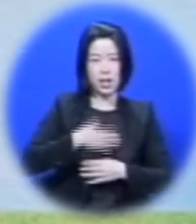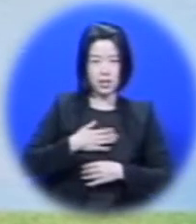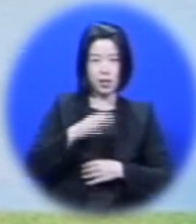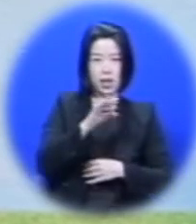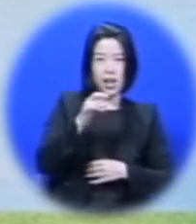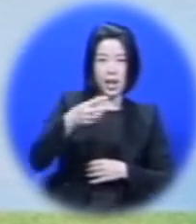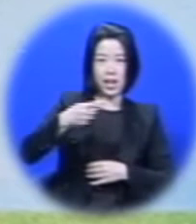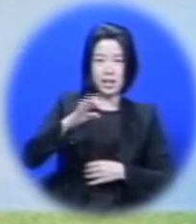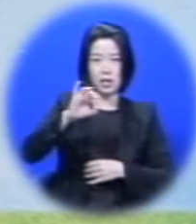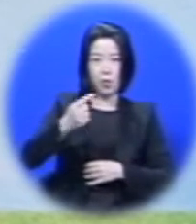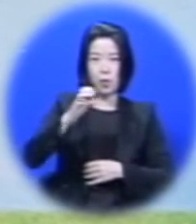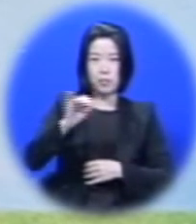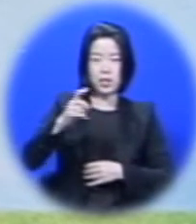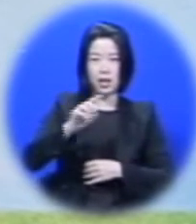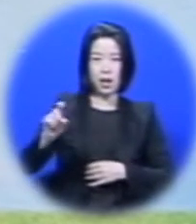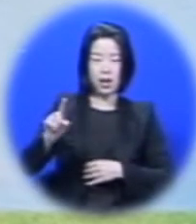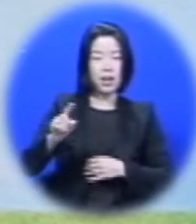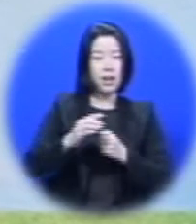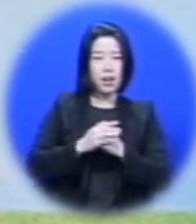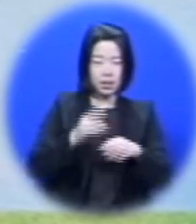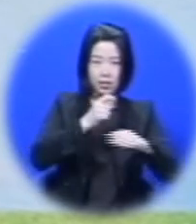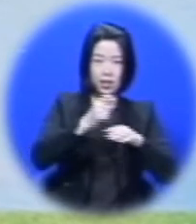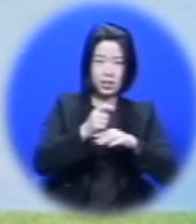에티오피아 사람인데 택시 안이 뭐 보통